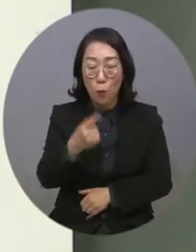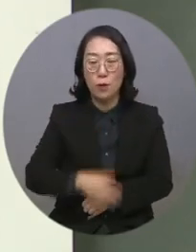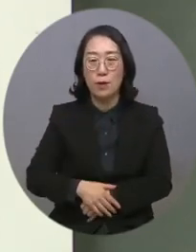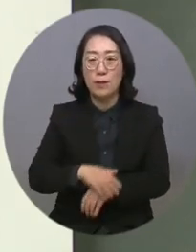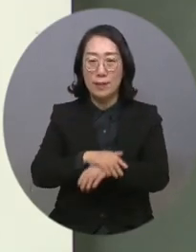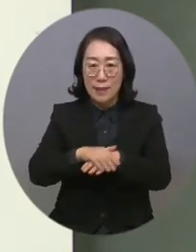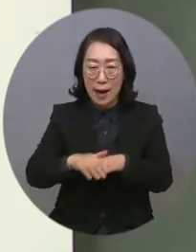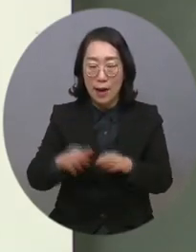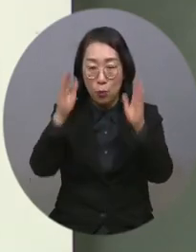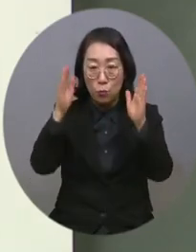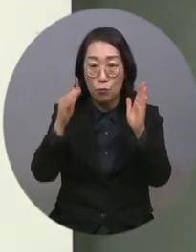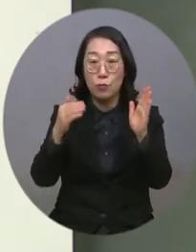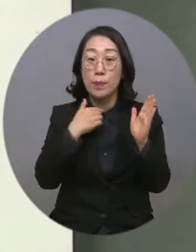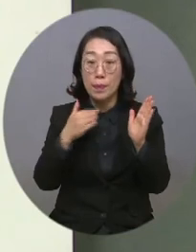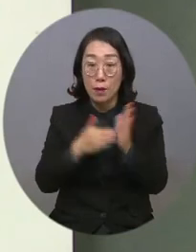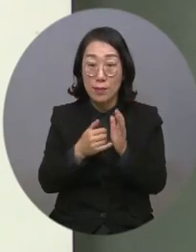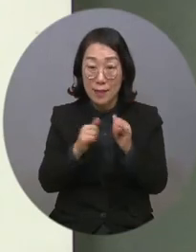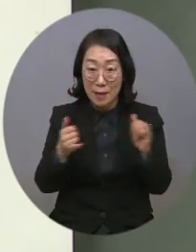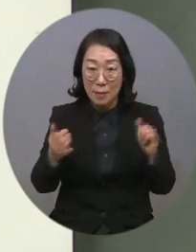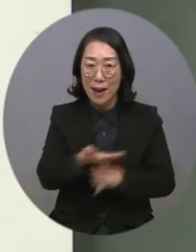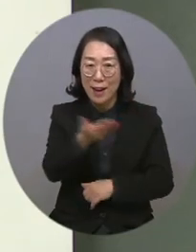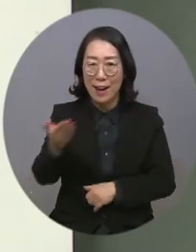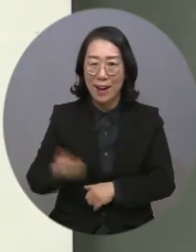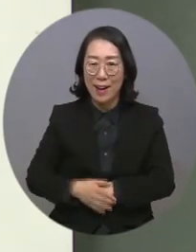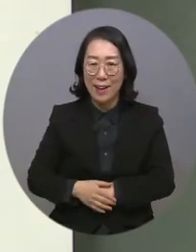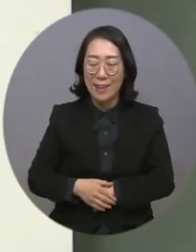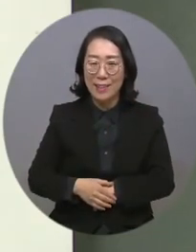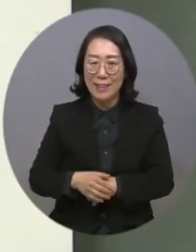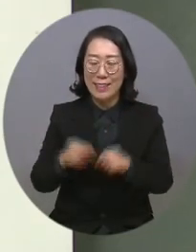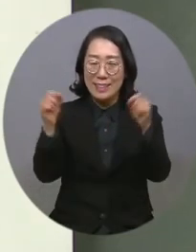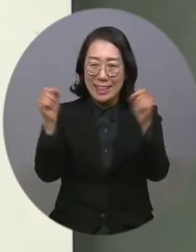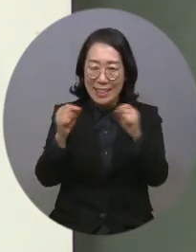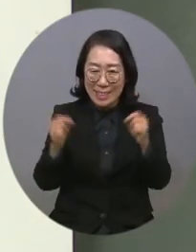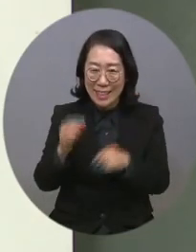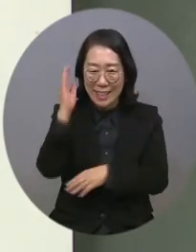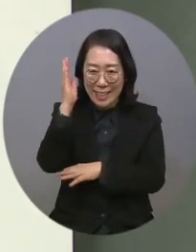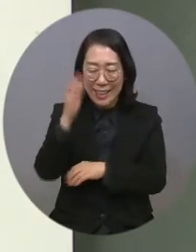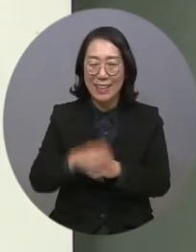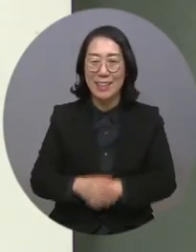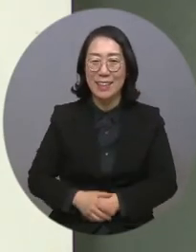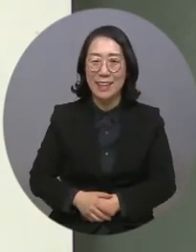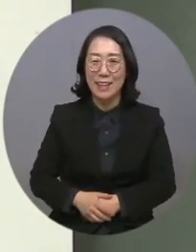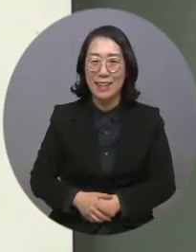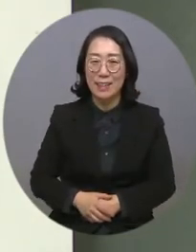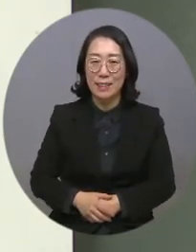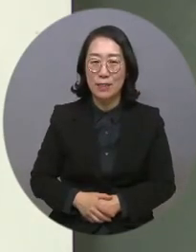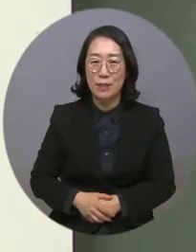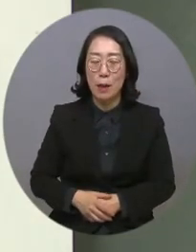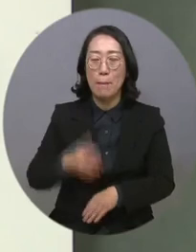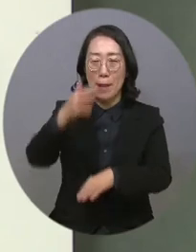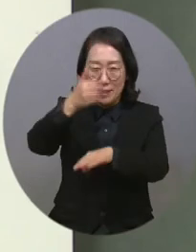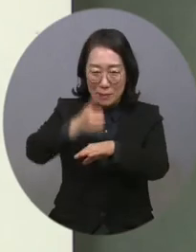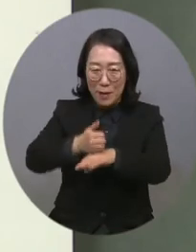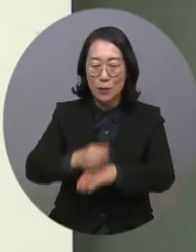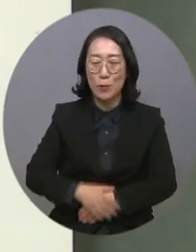하는 분들에게 아까 단답형으로 자꾸 답을 해 주시니까 안타까운데 이제